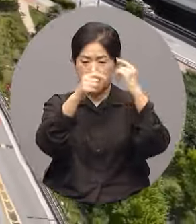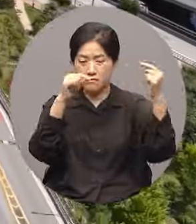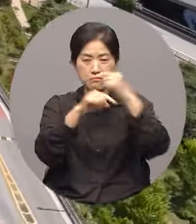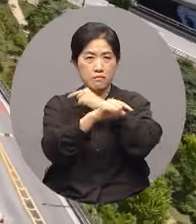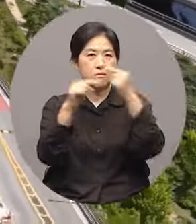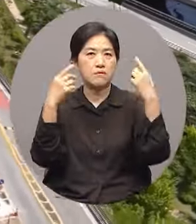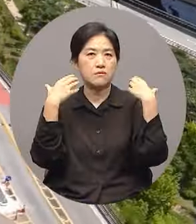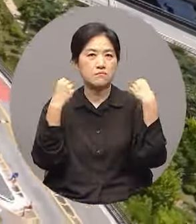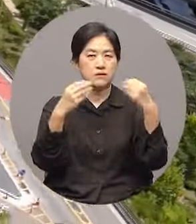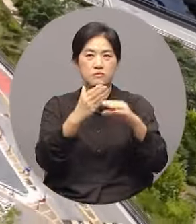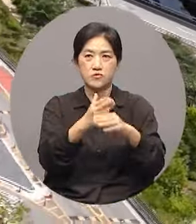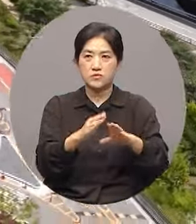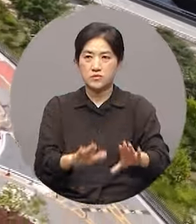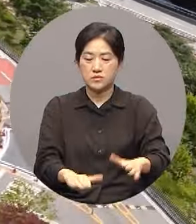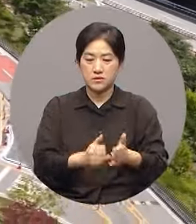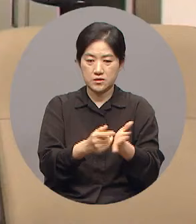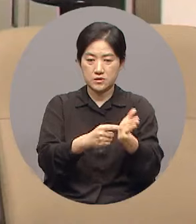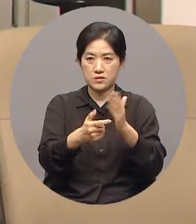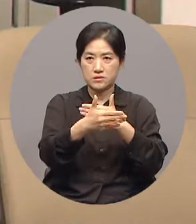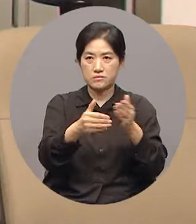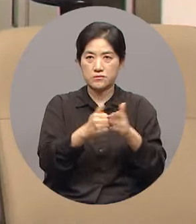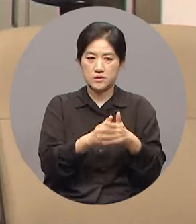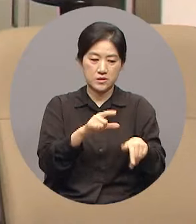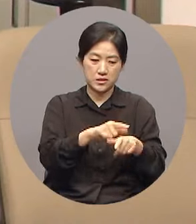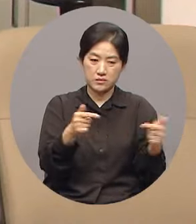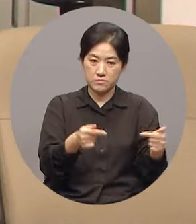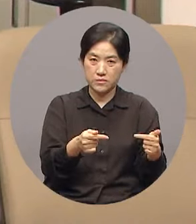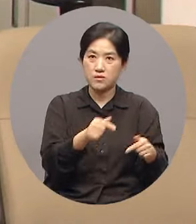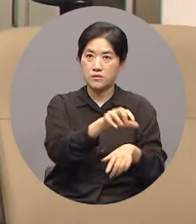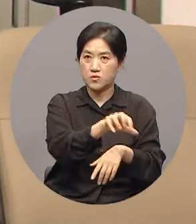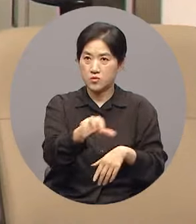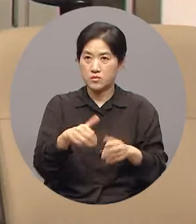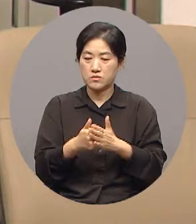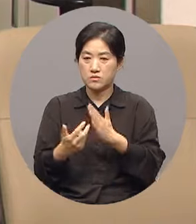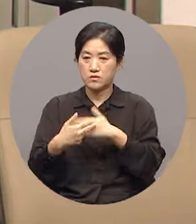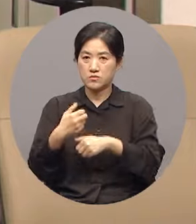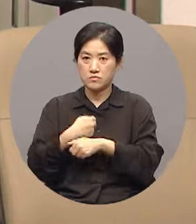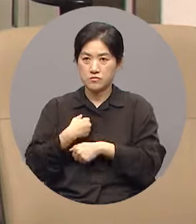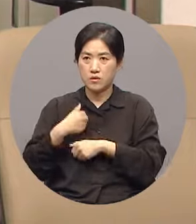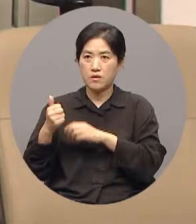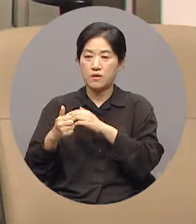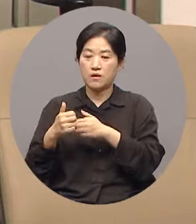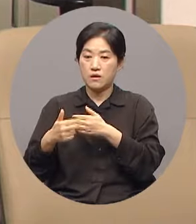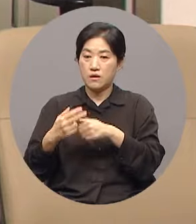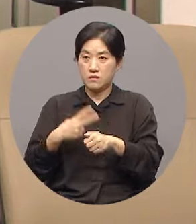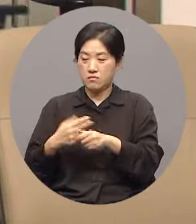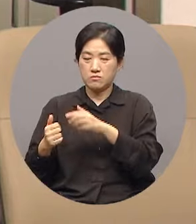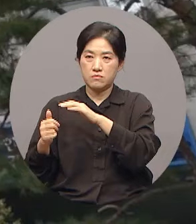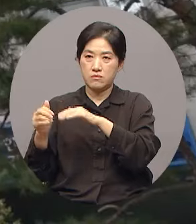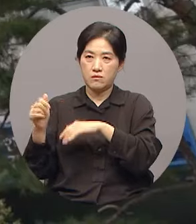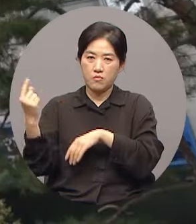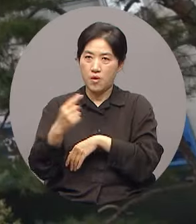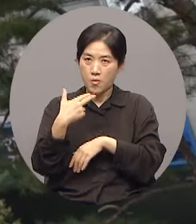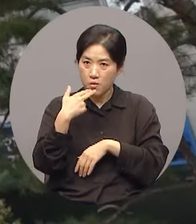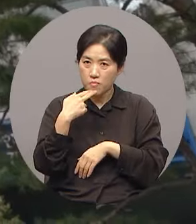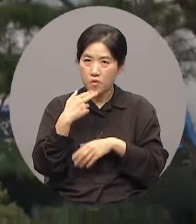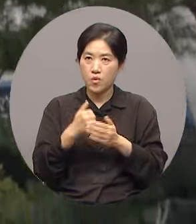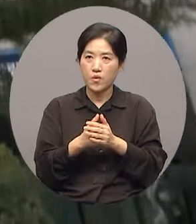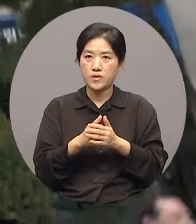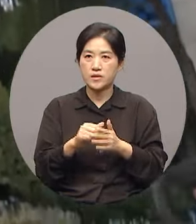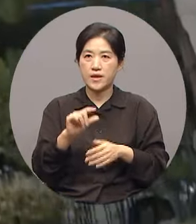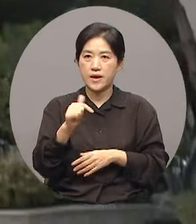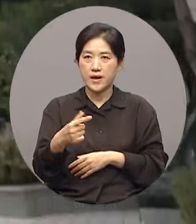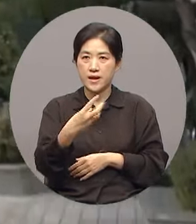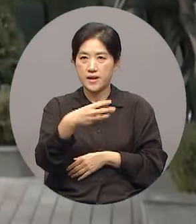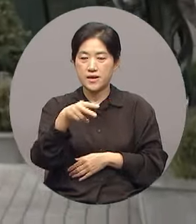여전합니다 응급실이 제한 운영 중인 병원에도 정작 군관은 오지 않았고 림대 강남 성신병원 에선 파견